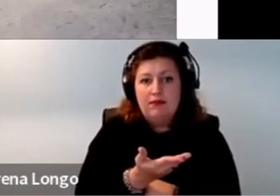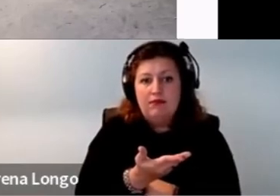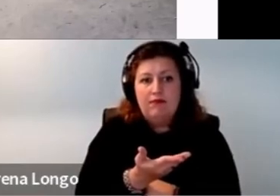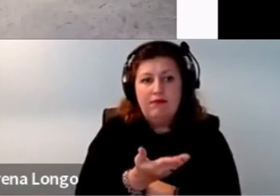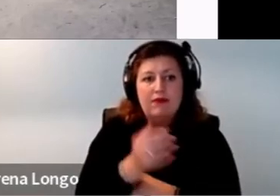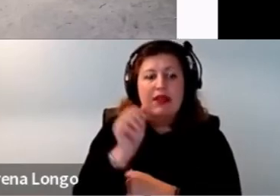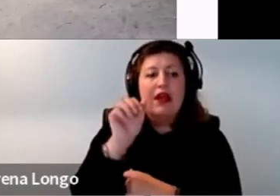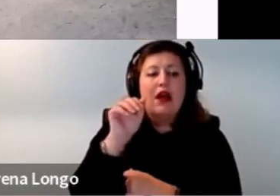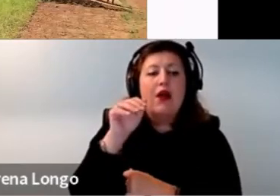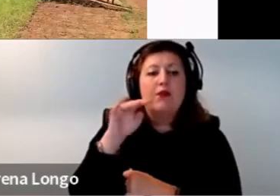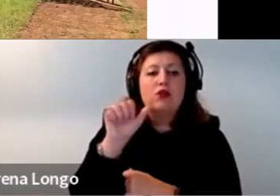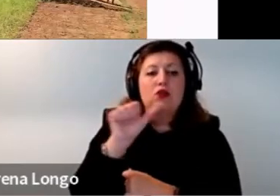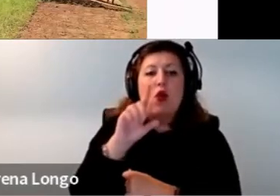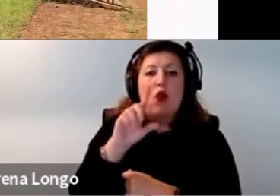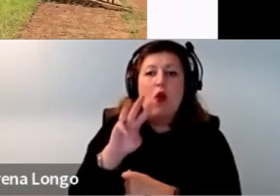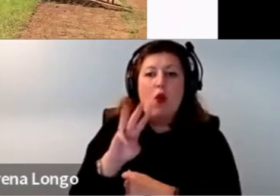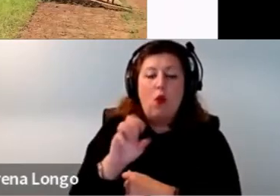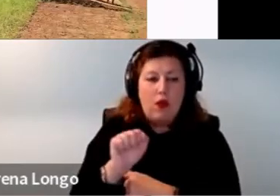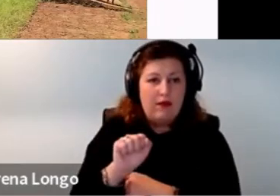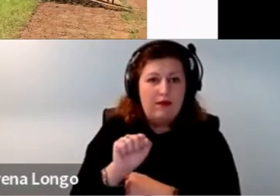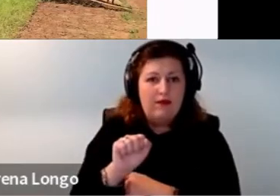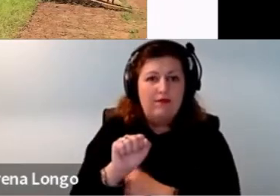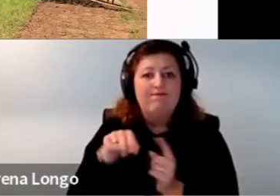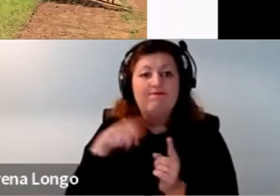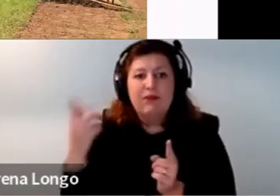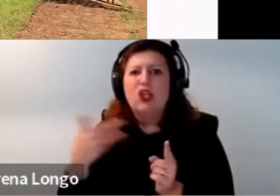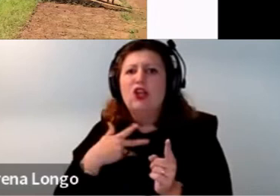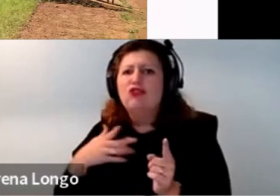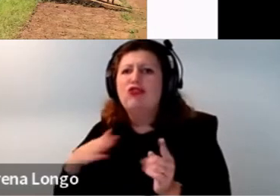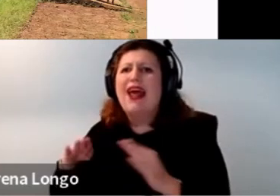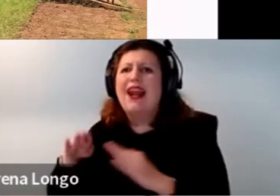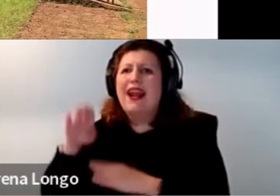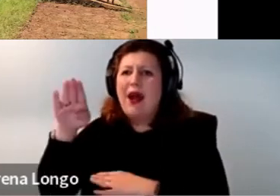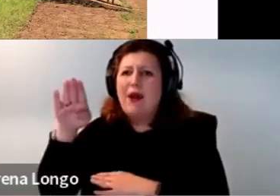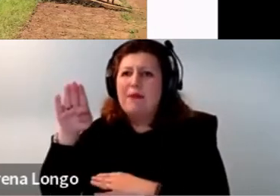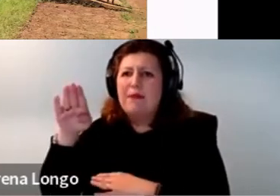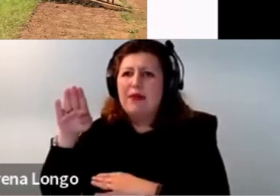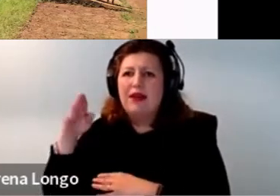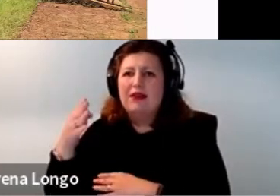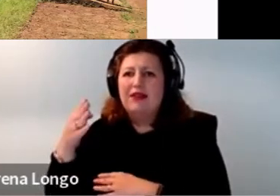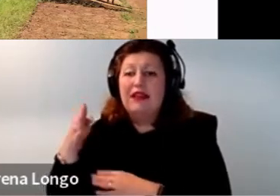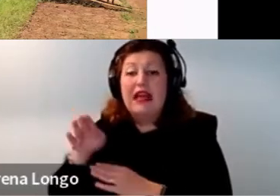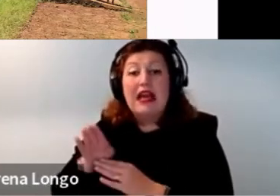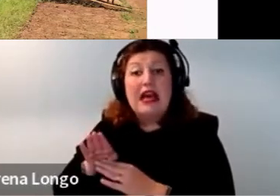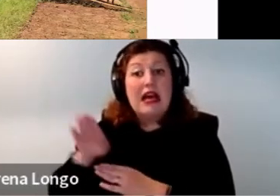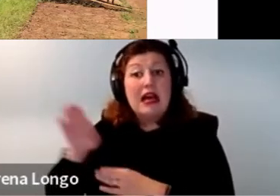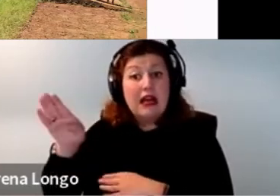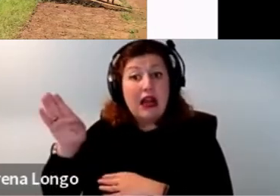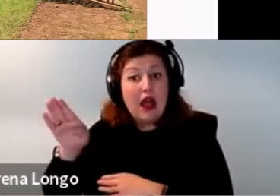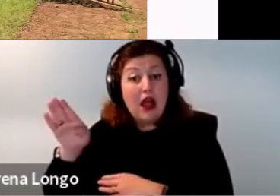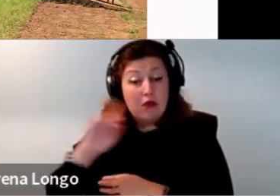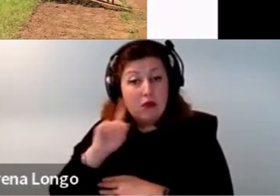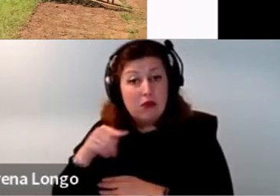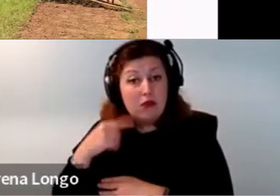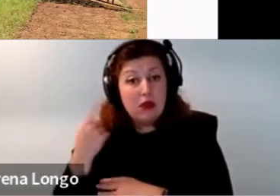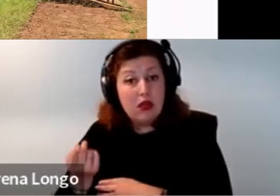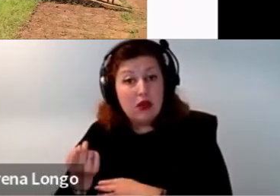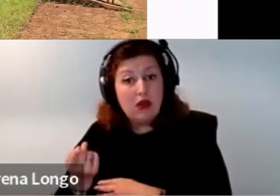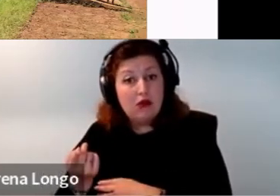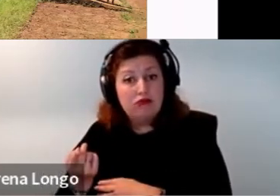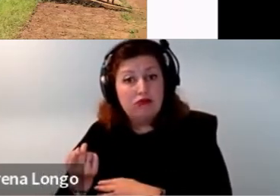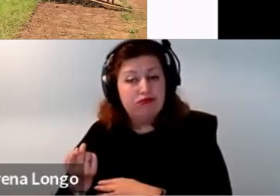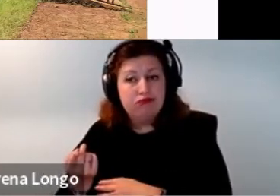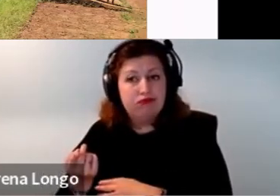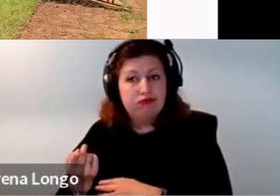Amfione. Anche quando c'erano delle rampe, la situazione non vuol dire che fosse migliore. Questa è una fotografia